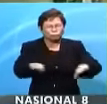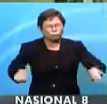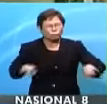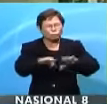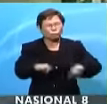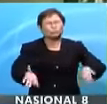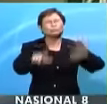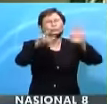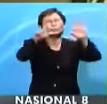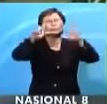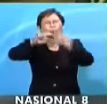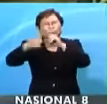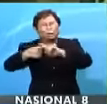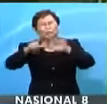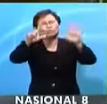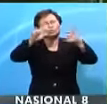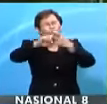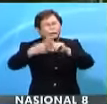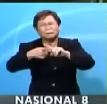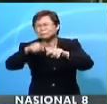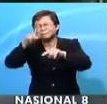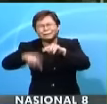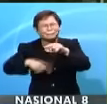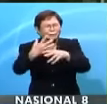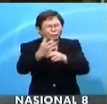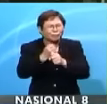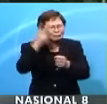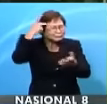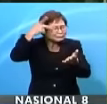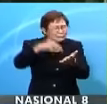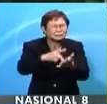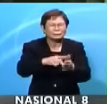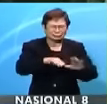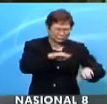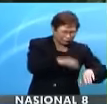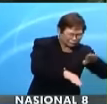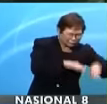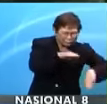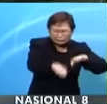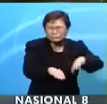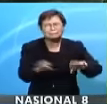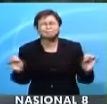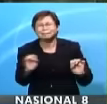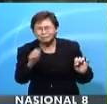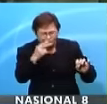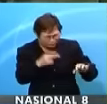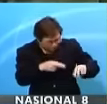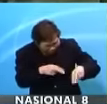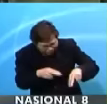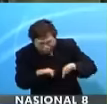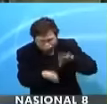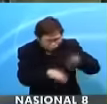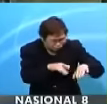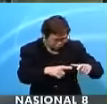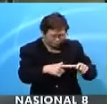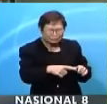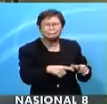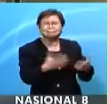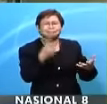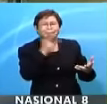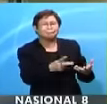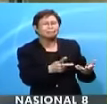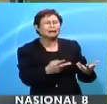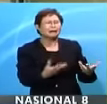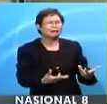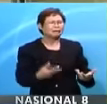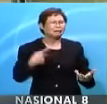7 orang kan. Jadi takkan kita tak dapat kesan ke tapak kaki ke apa-apa. Mereka tinggal. Tu yang